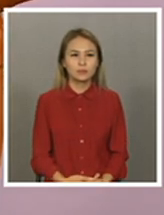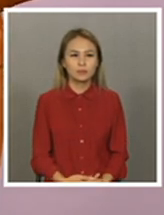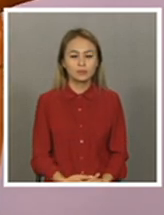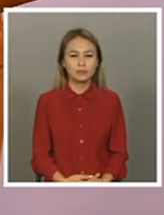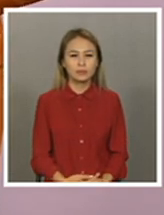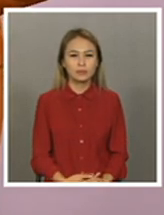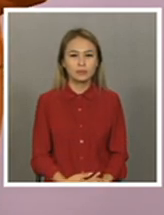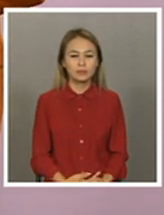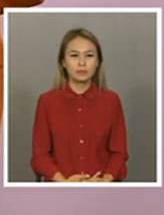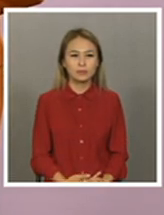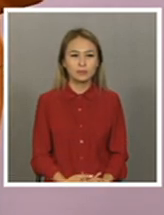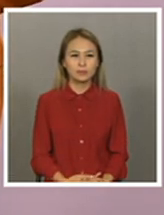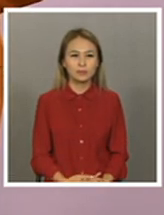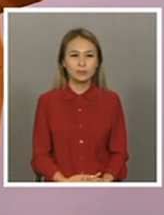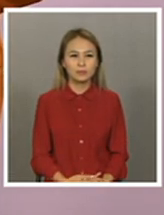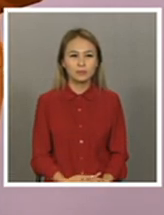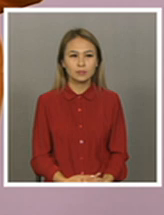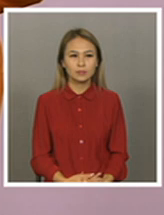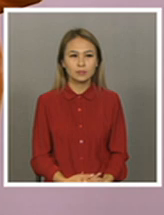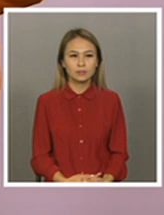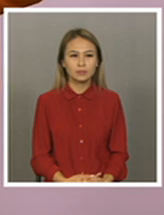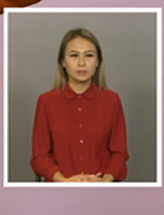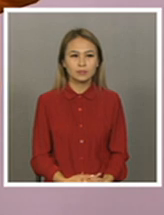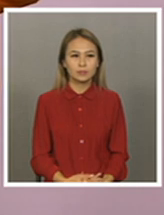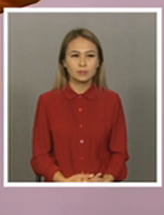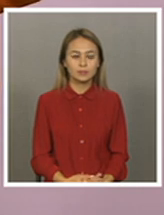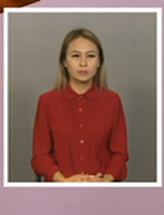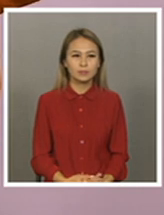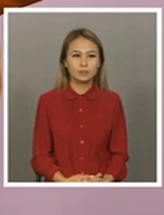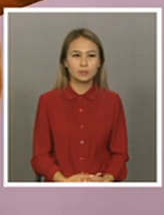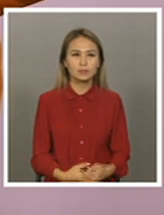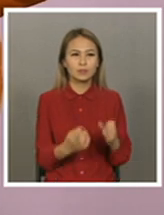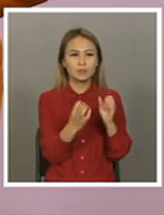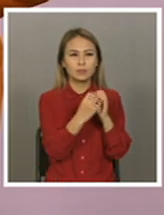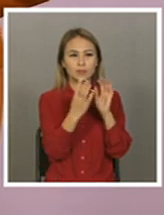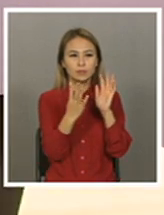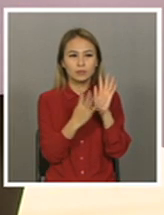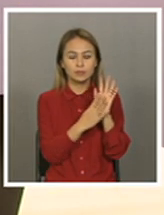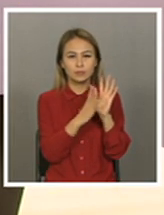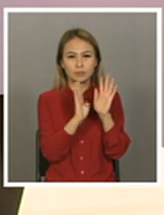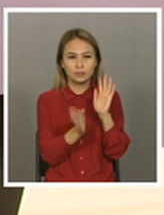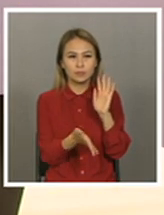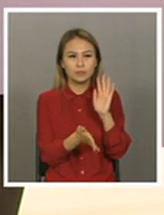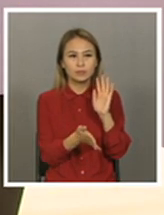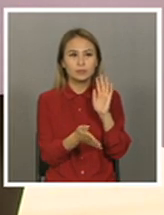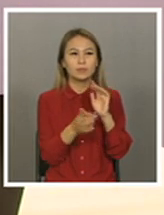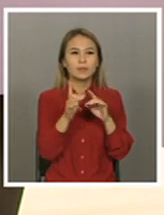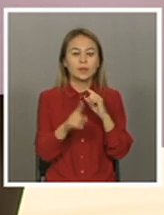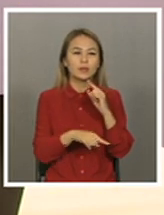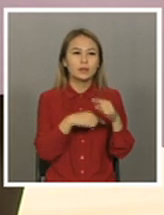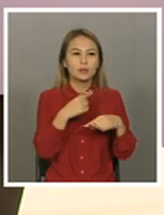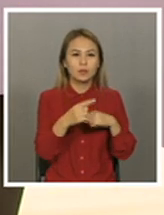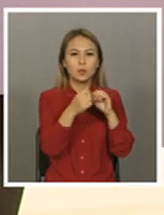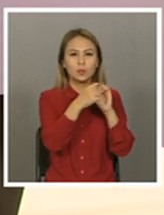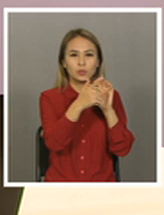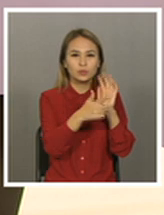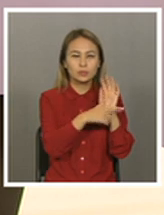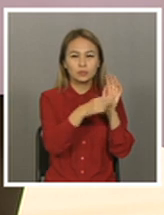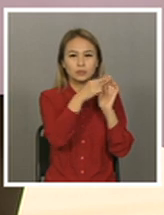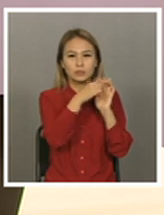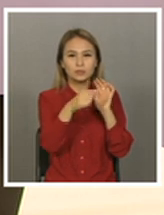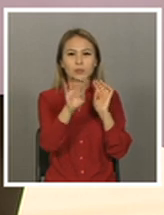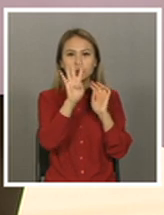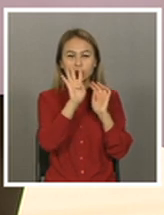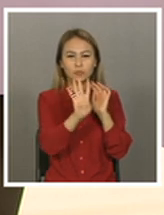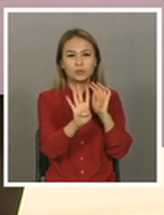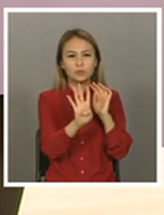ондықтар өзгерсіз қалады. 13 пен 6-ның қосындысы 19-ға тең. Келесі, 17 мен 4-тің